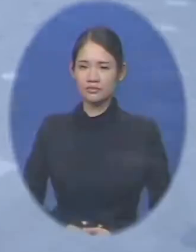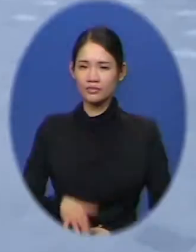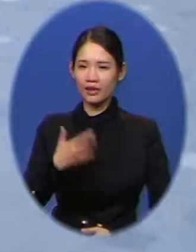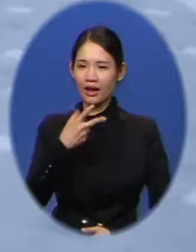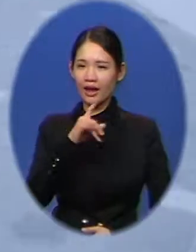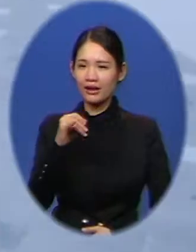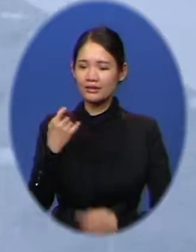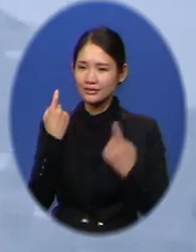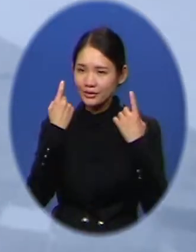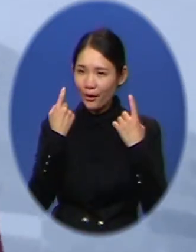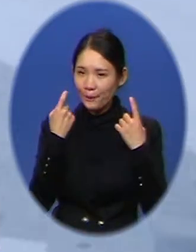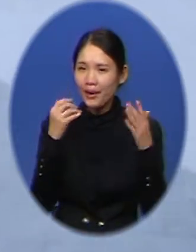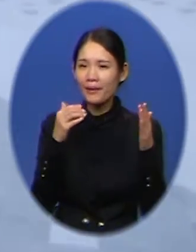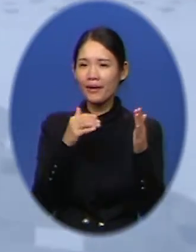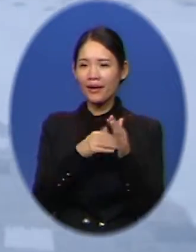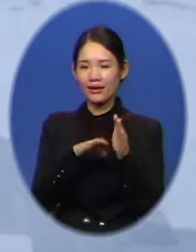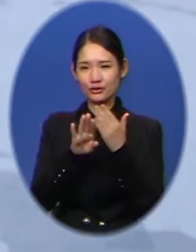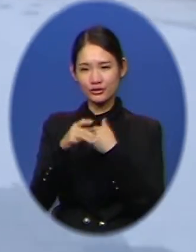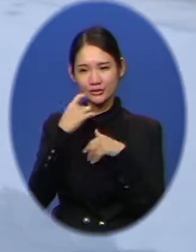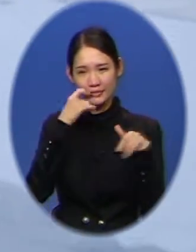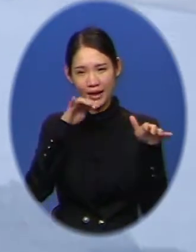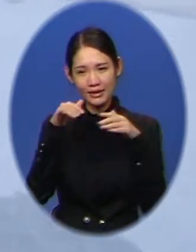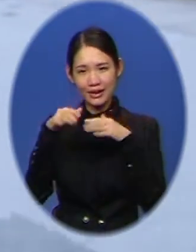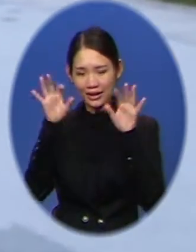여정을 마친 뒤 찾은 바닷가.